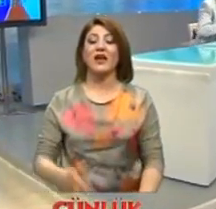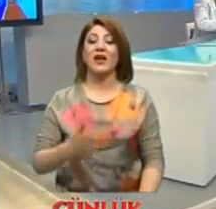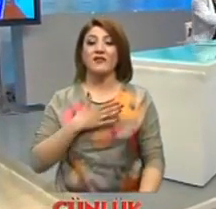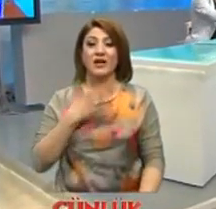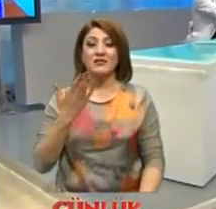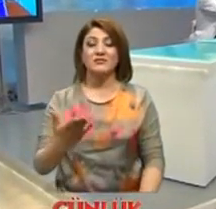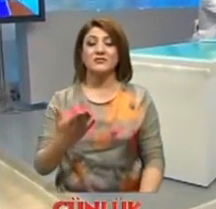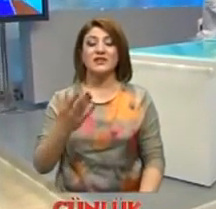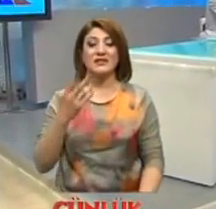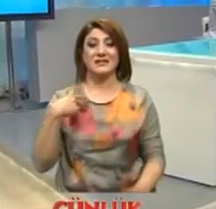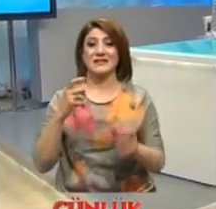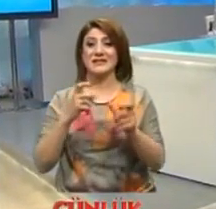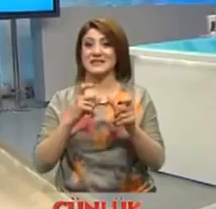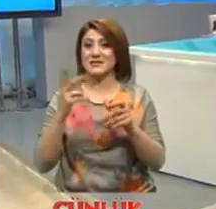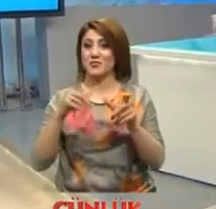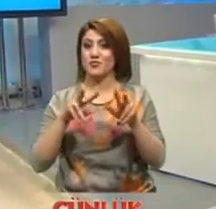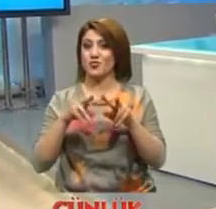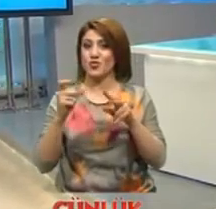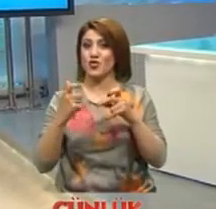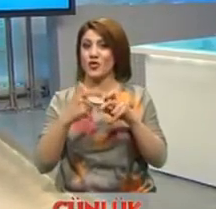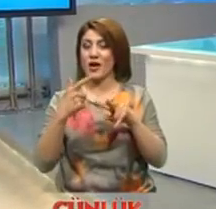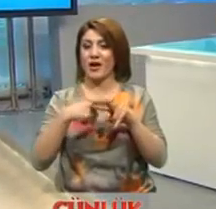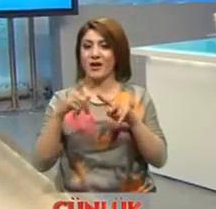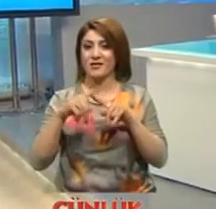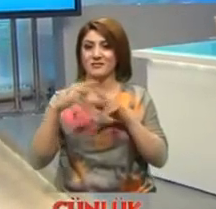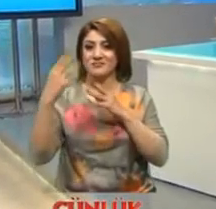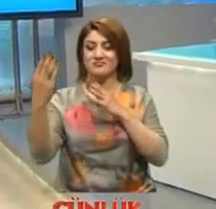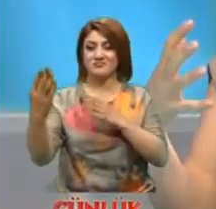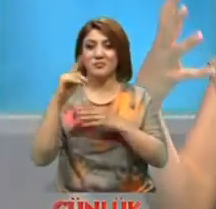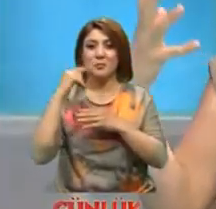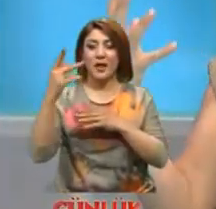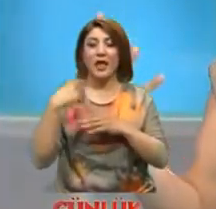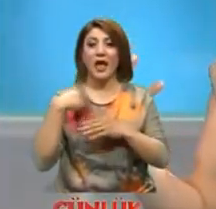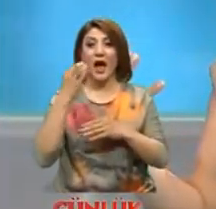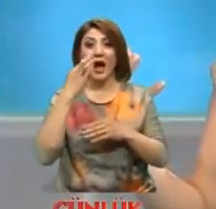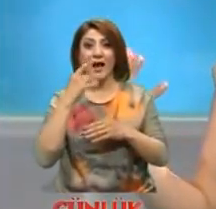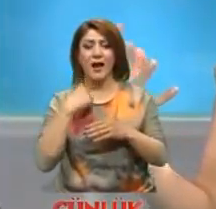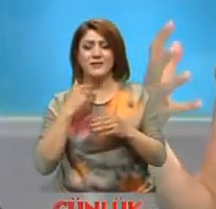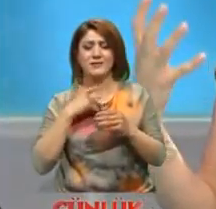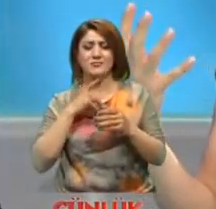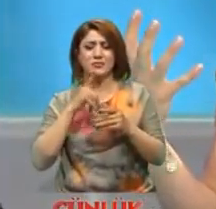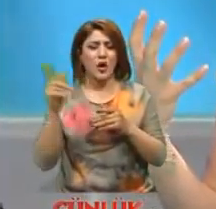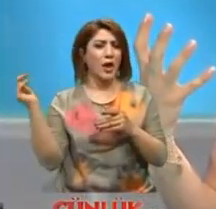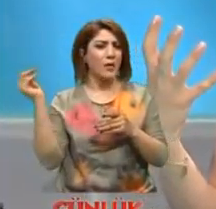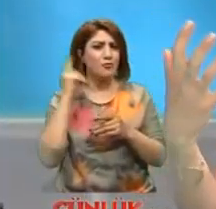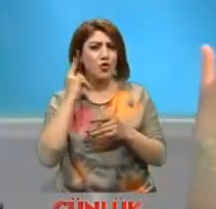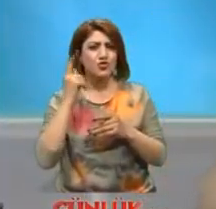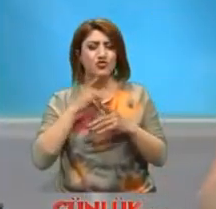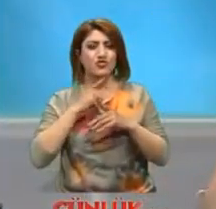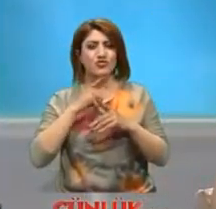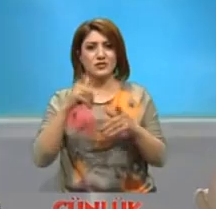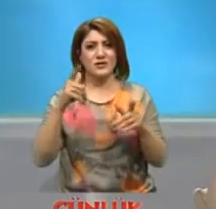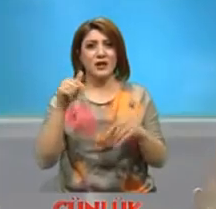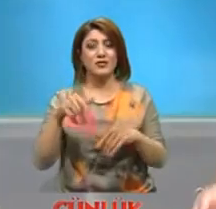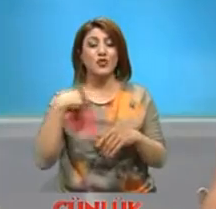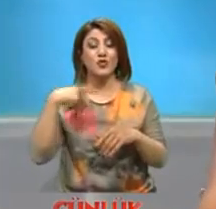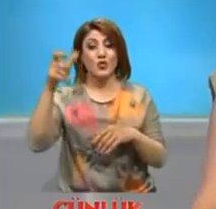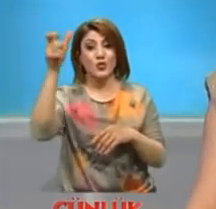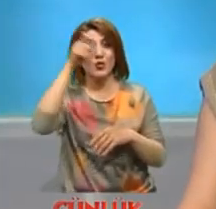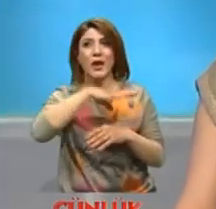sevgili Murat, senelerce Ankara'nın en ünlü sesi, en muhteşem sesiydi. Şimdi artık